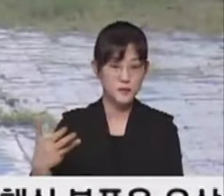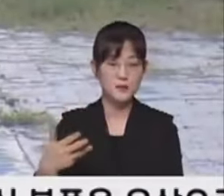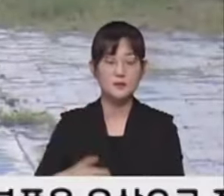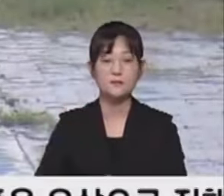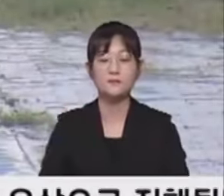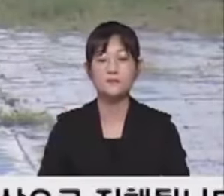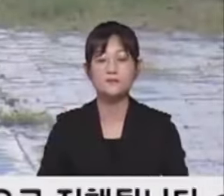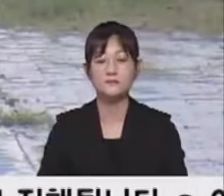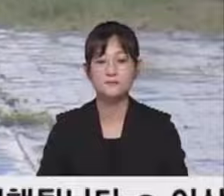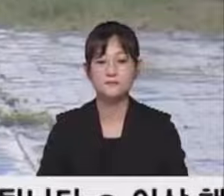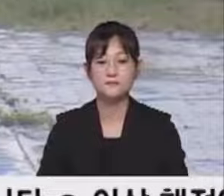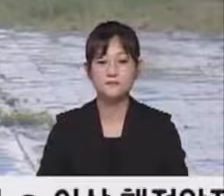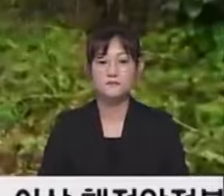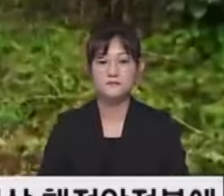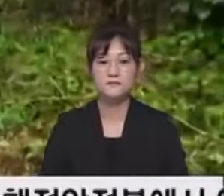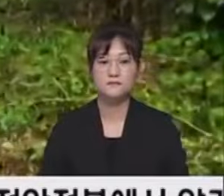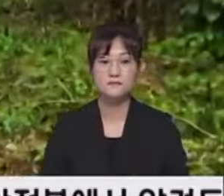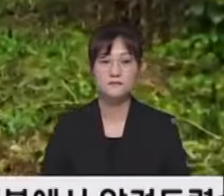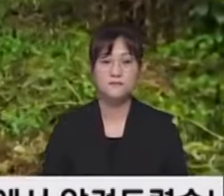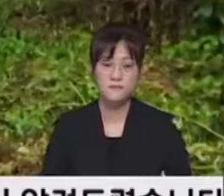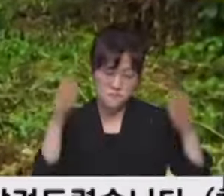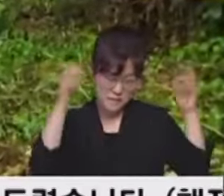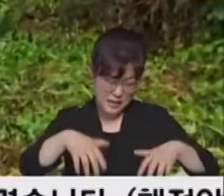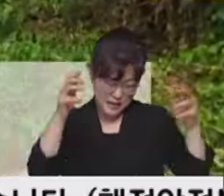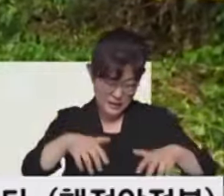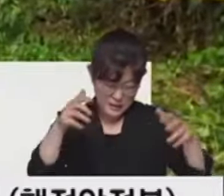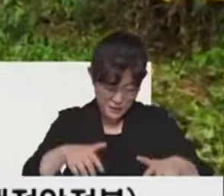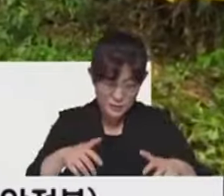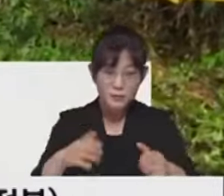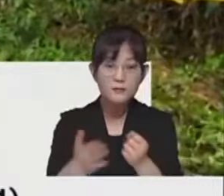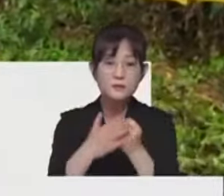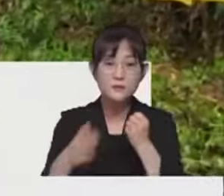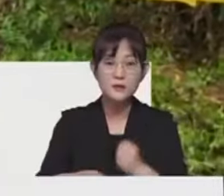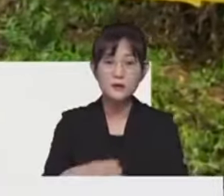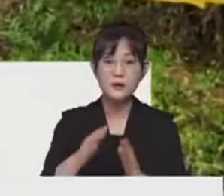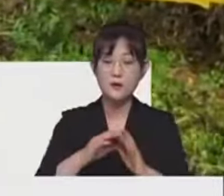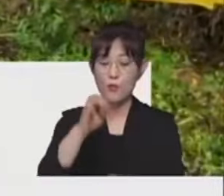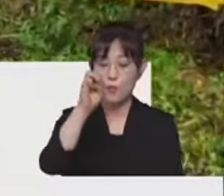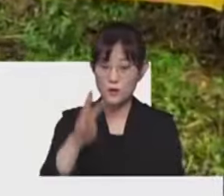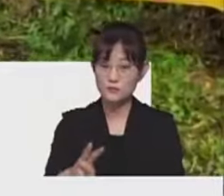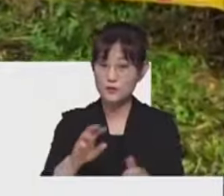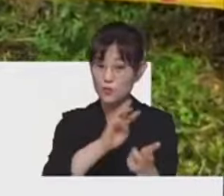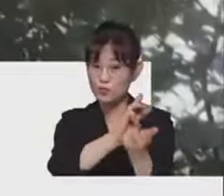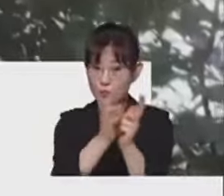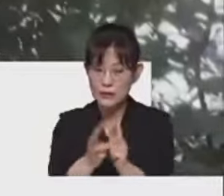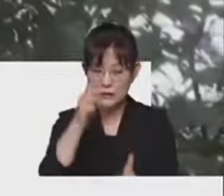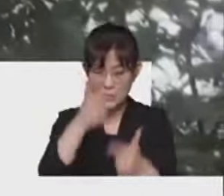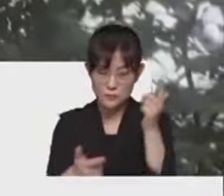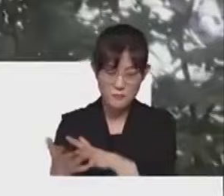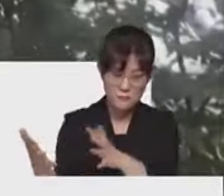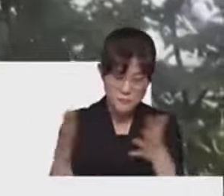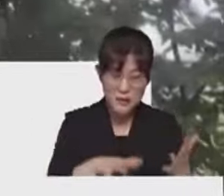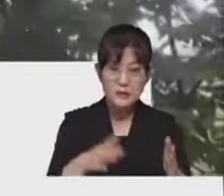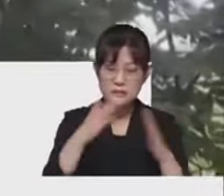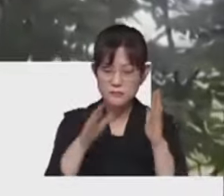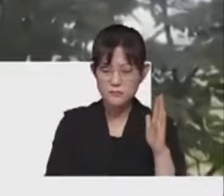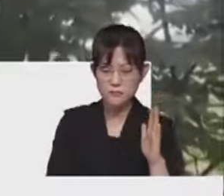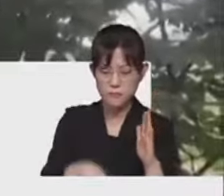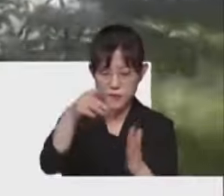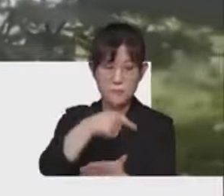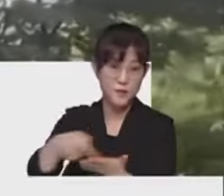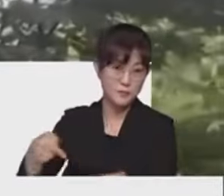등을 기록했습니다 많은 양의 비가 내리면서 광주와 구레 완도 등에서는 나무 쓰러짐과 주택 침수 피해 등이